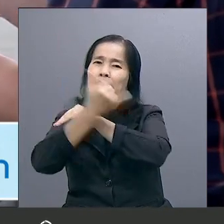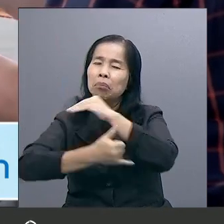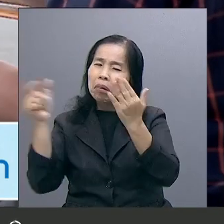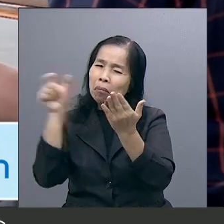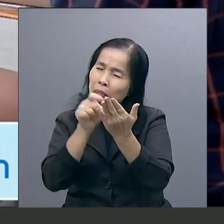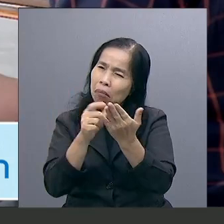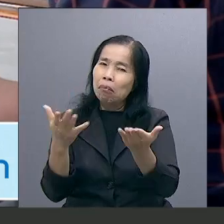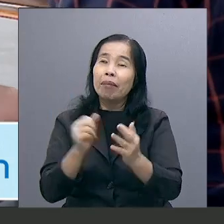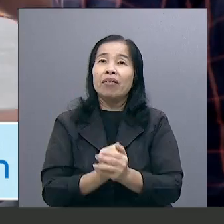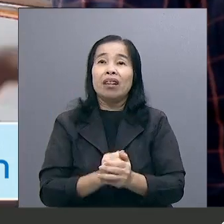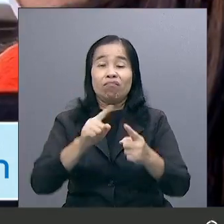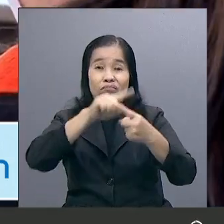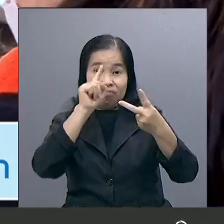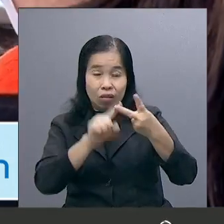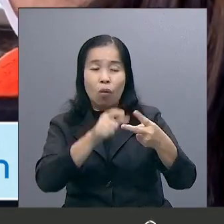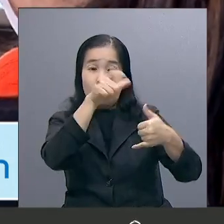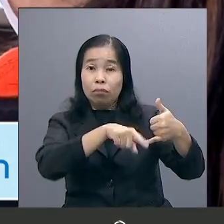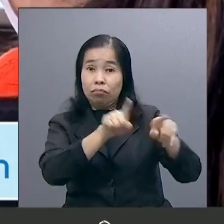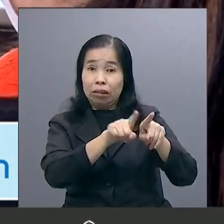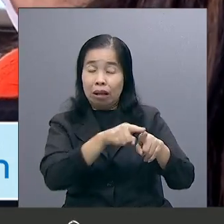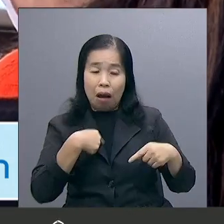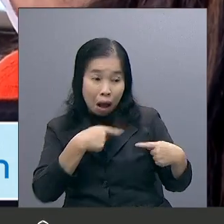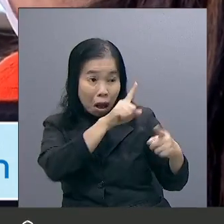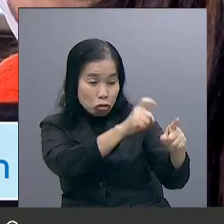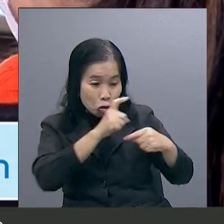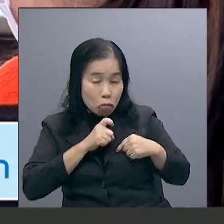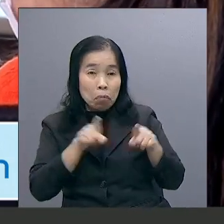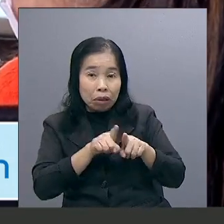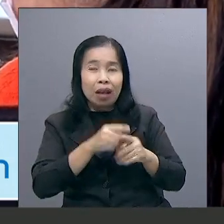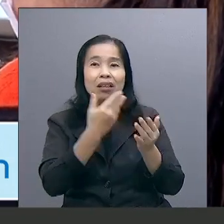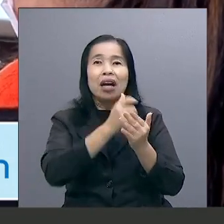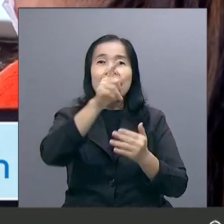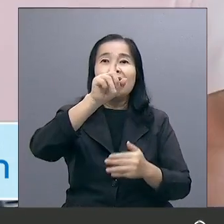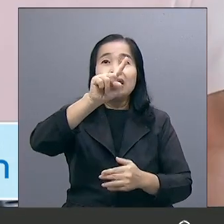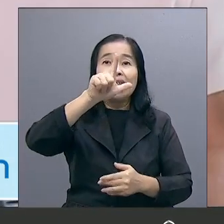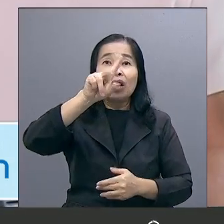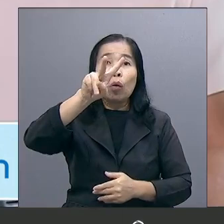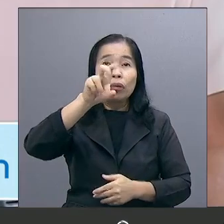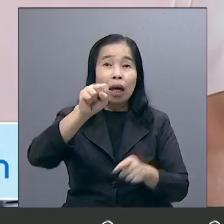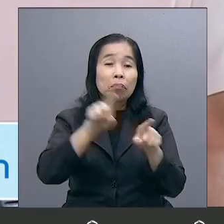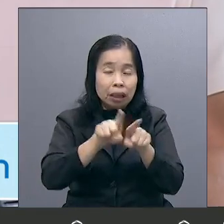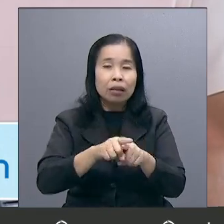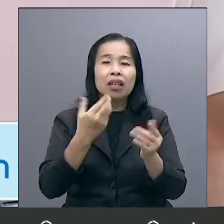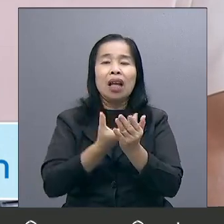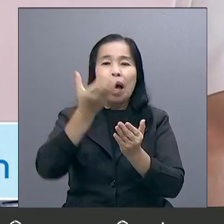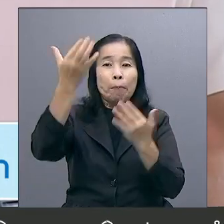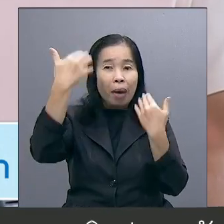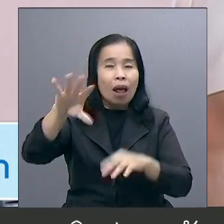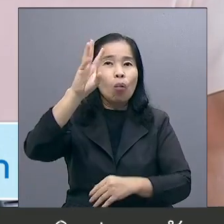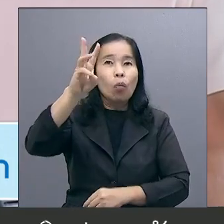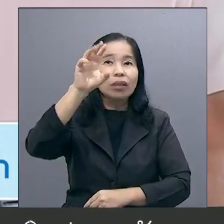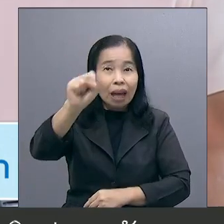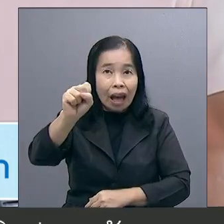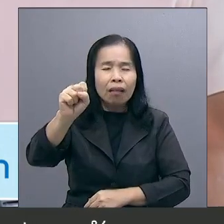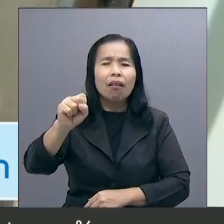วิทยานุรักที่วาจ้างให้บิษัทรับเมาสร้างลฟในราคา 1,200,000 บาทใจเงินลวงหนา 6,000 บาทและถูก